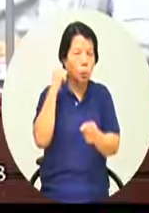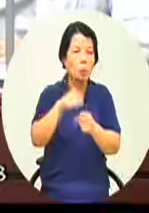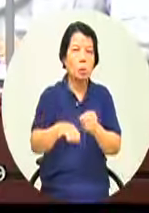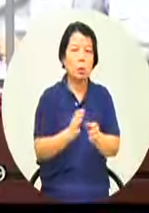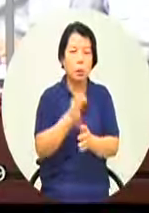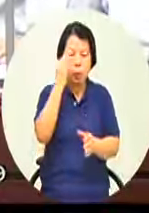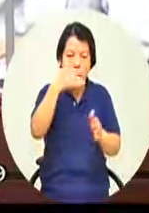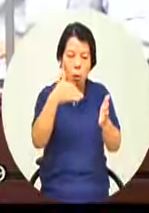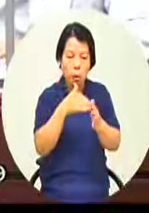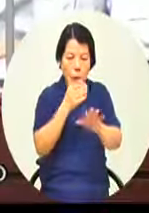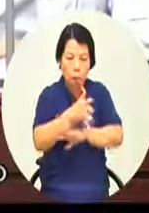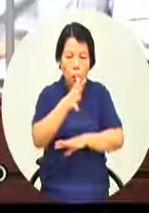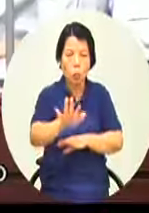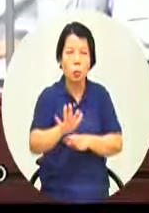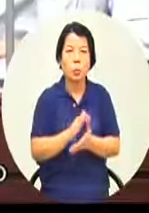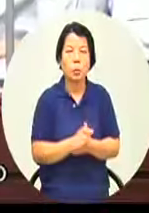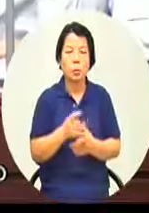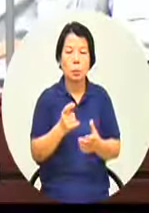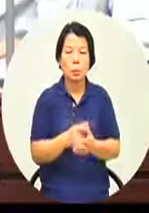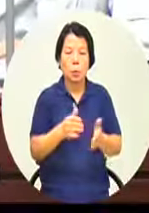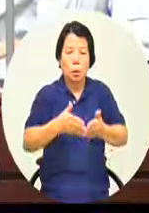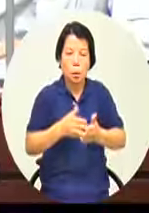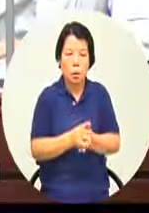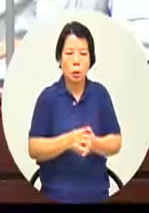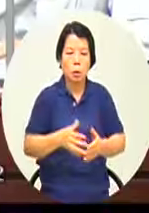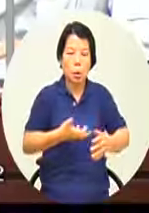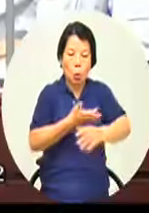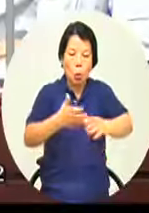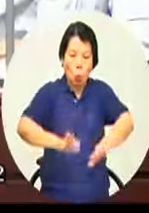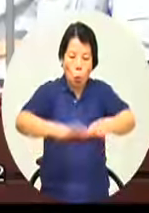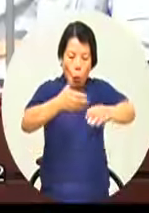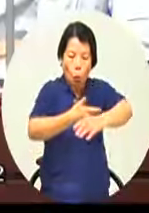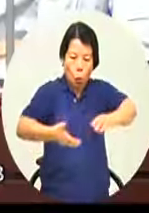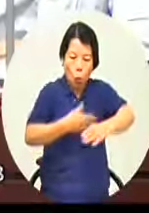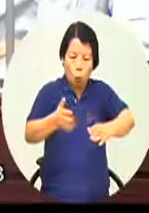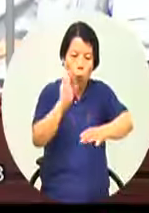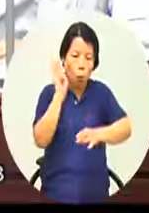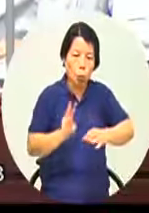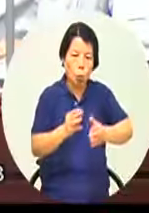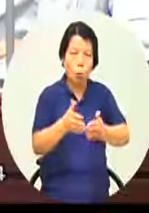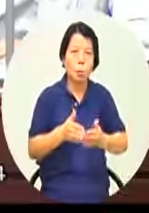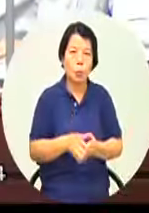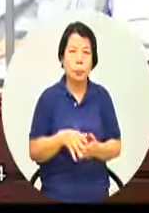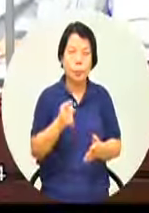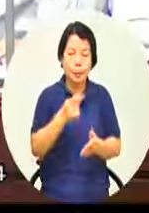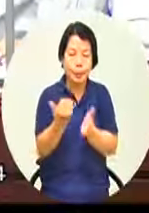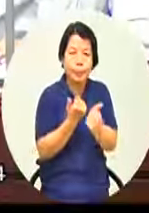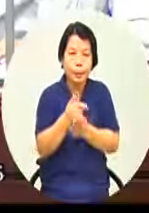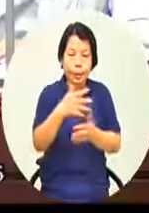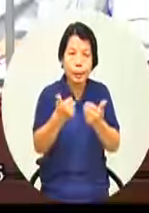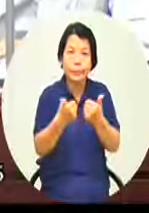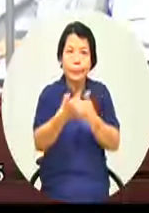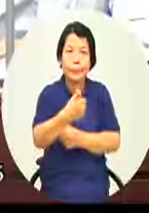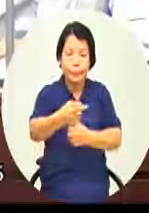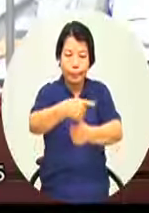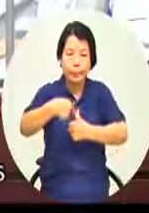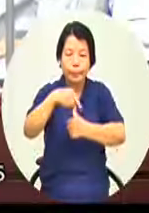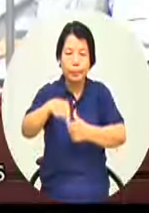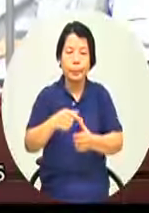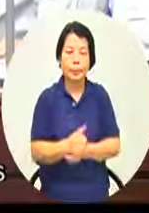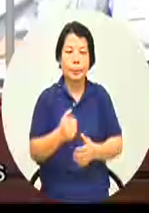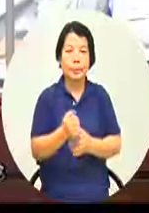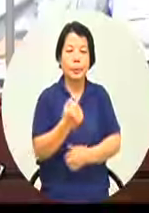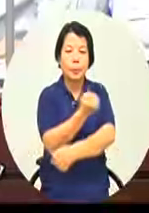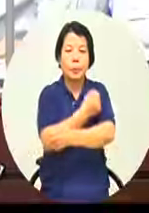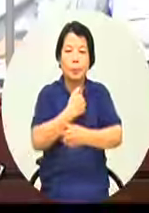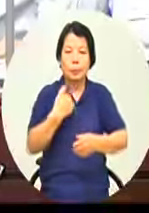抗旱的时候有提到，就是要在治洪池里面去蓄水。那这个就是刚刚议员给我们指导的这种功能，就是能够蓄